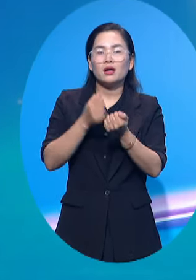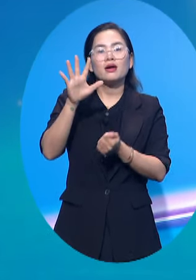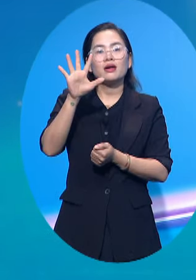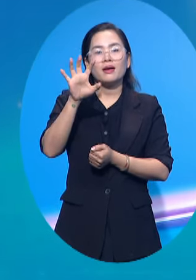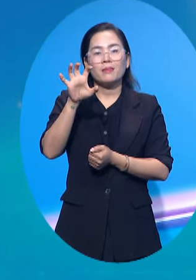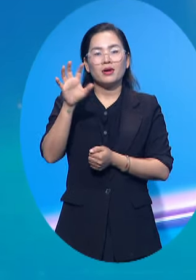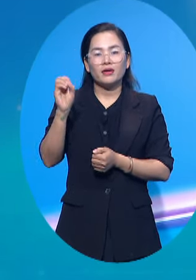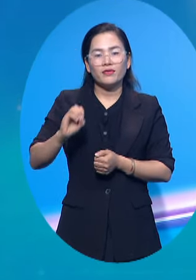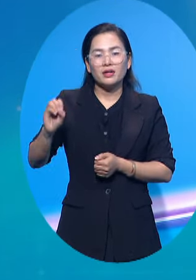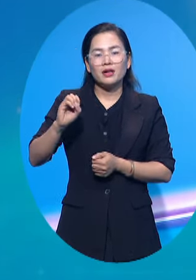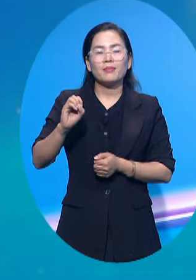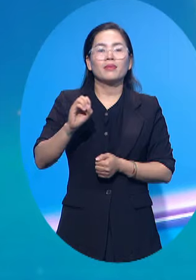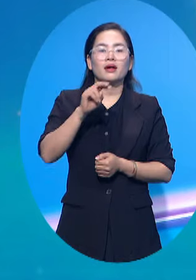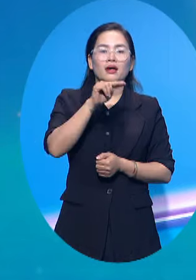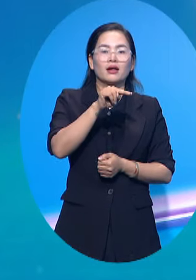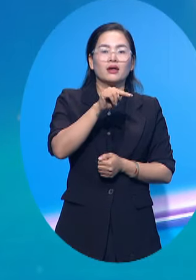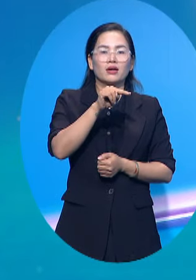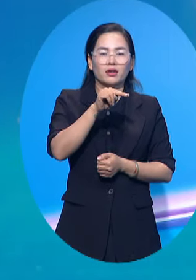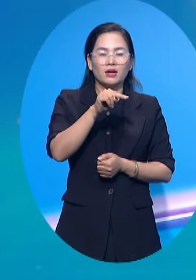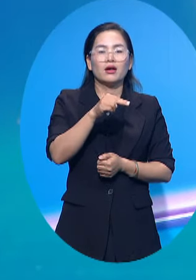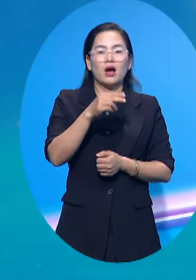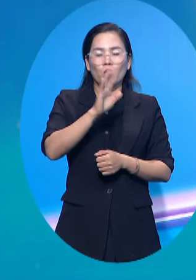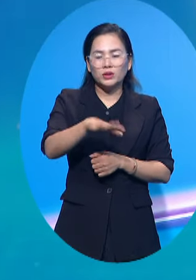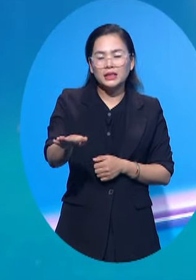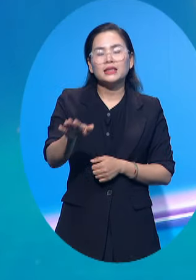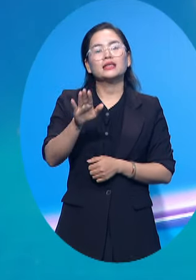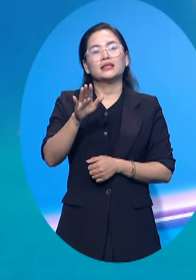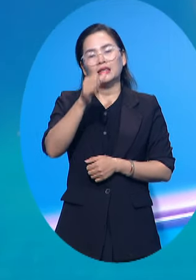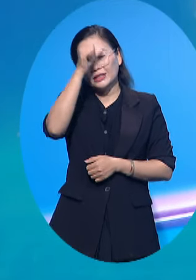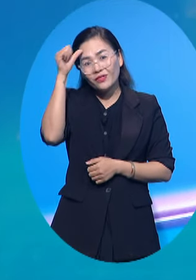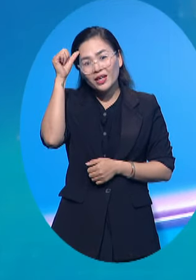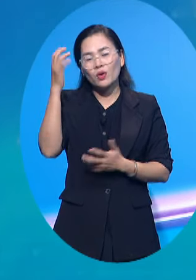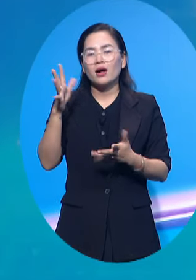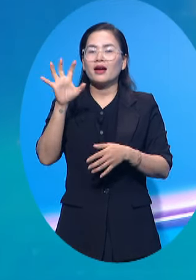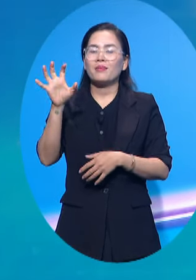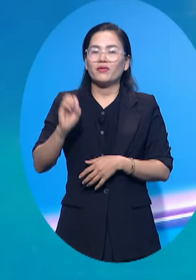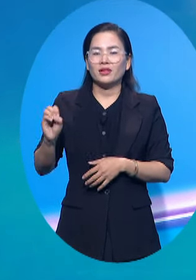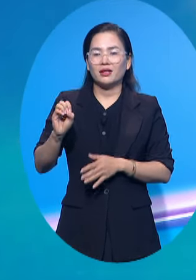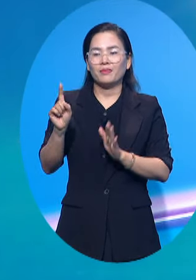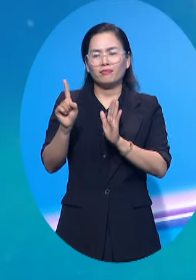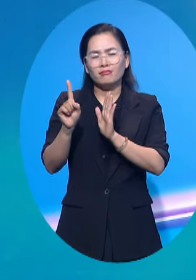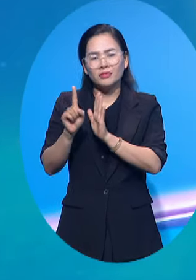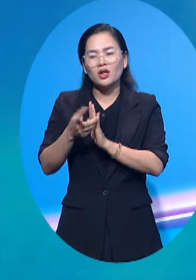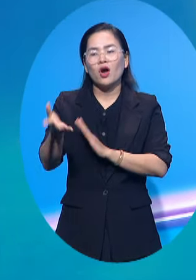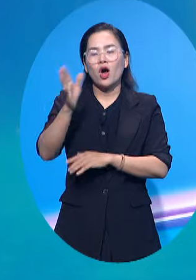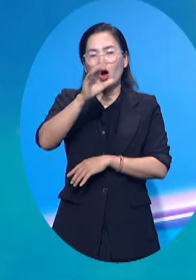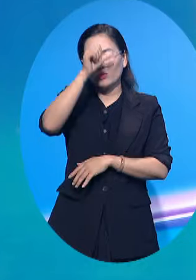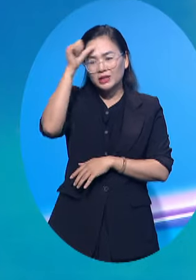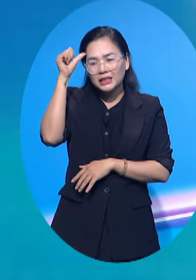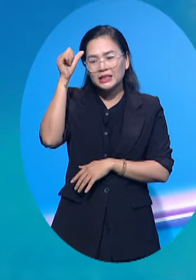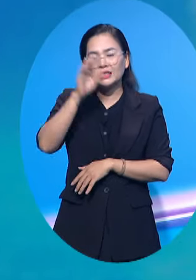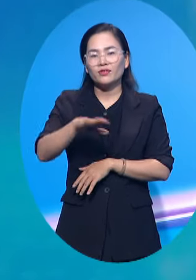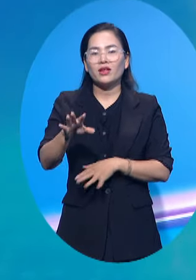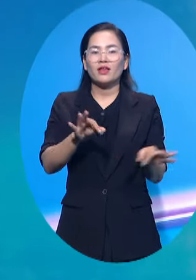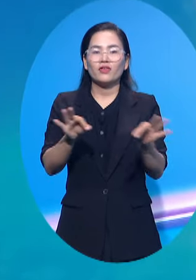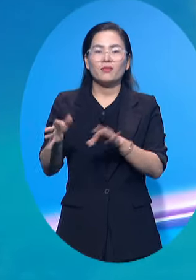giá vé lượt từ ngân sách thành phố đối với học sinh sinh viên, 50% giá vé tháng đối với các đối tượng học sinh sinh viên học tập trên địa